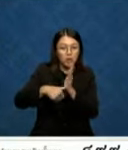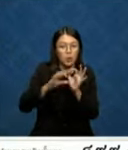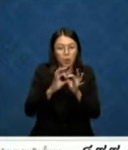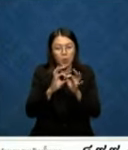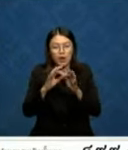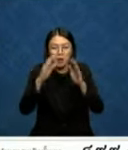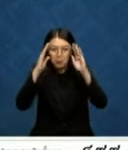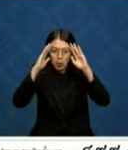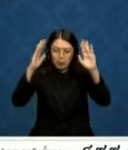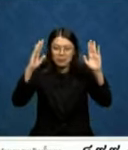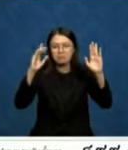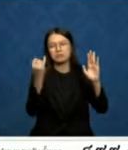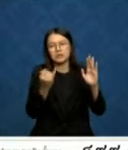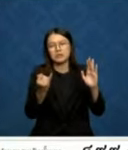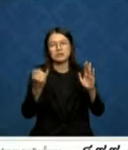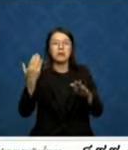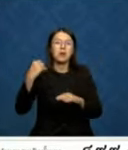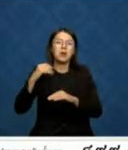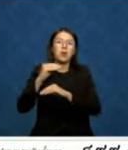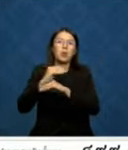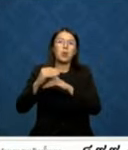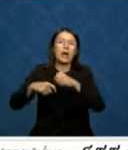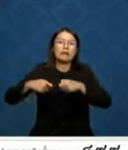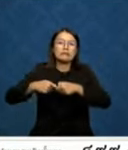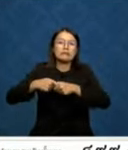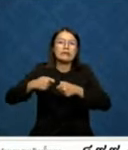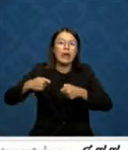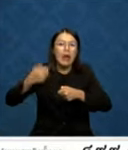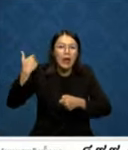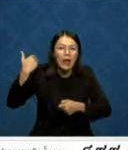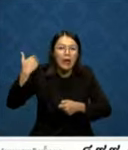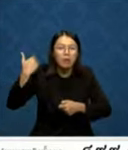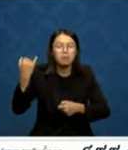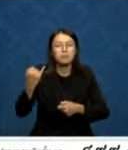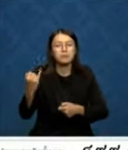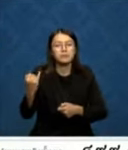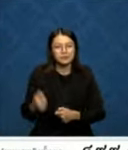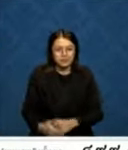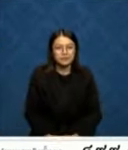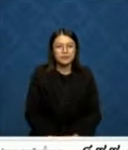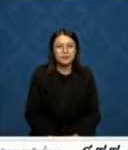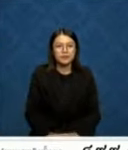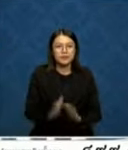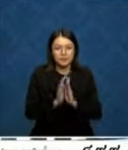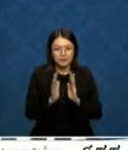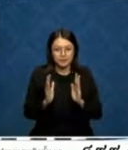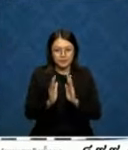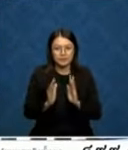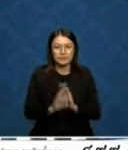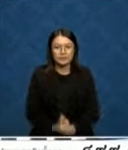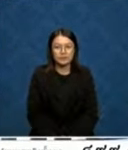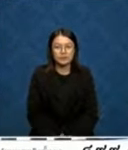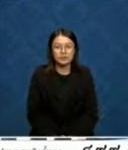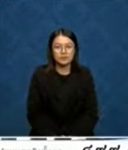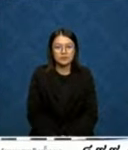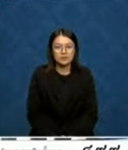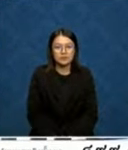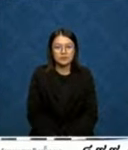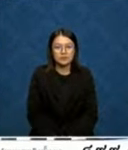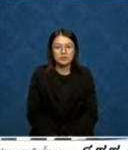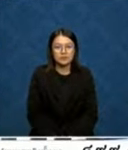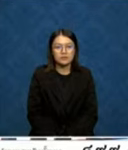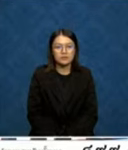ประสบการณ์ที่อาจจะไม่ดีในโครงการรัฐที่ผ่านมานะครับขอบคุณมากครับ ขอบคุณครับขอเชิญ